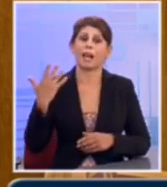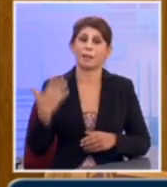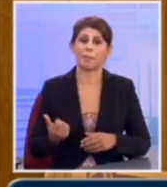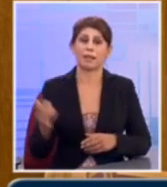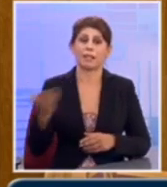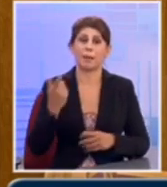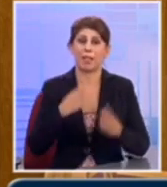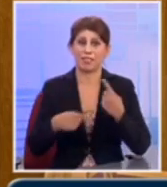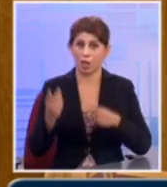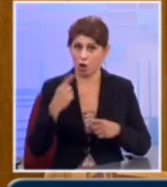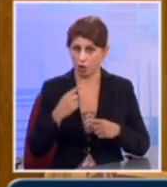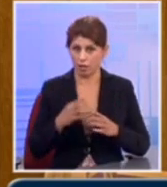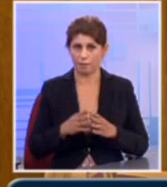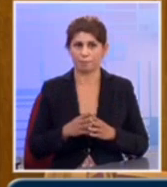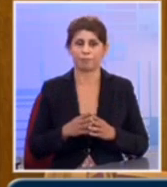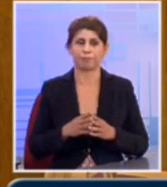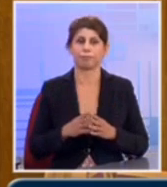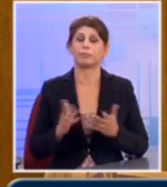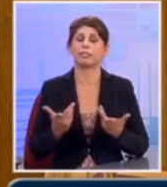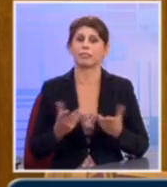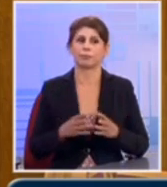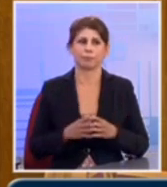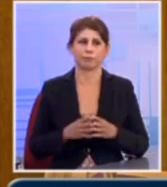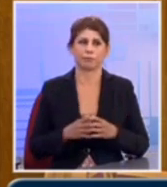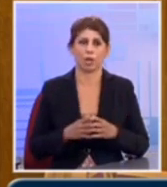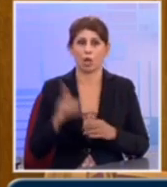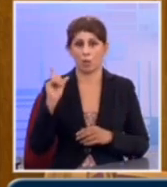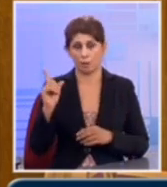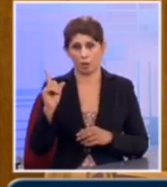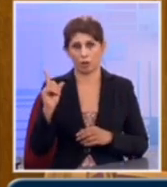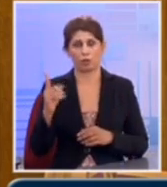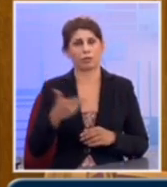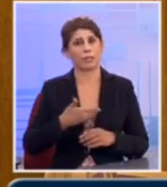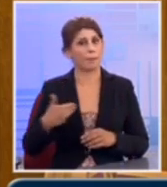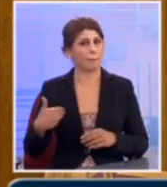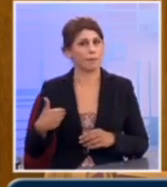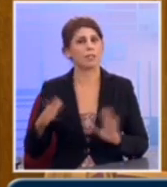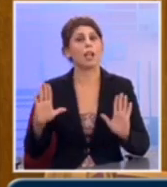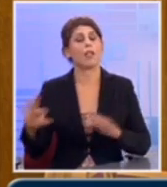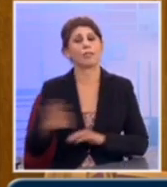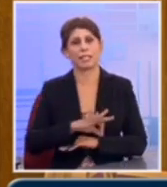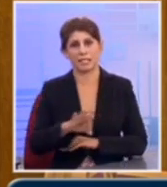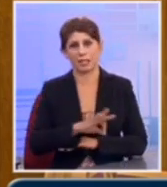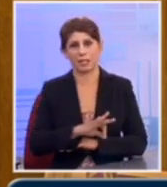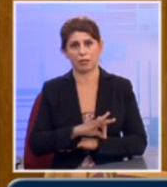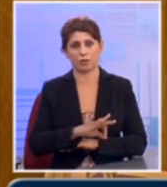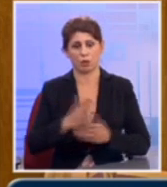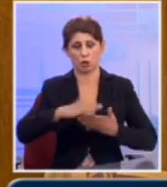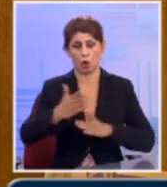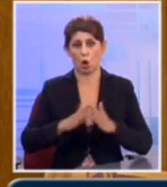κάποια δικαιολογία είναι η εξής πρώτον ότι εμείς δεν σχεδιάζουμε επί